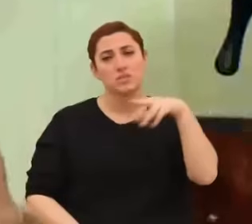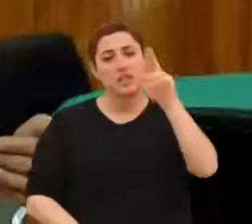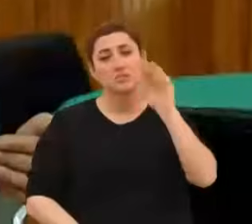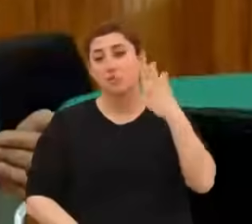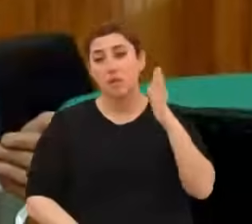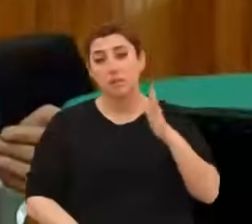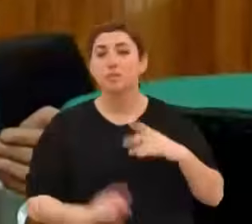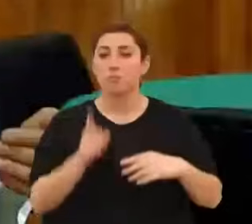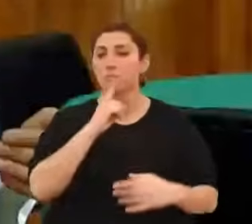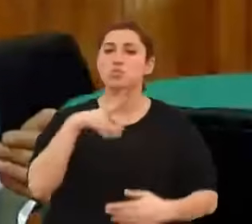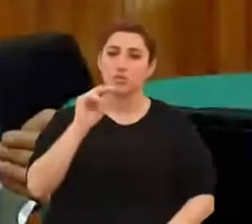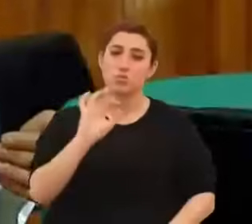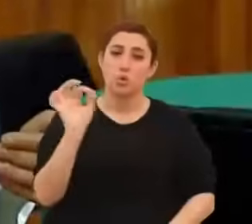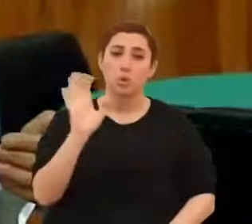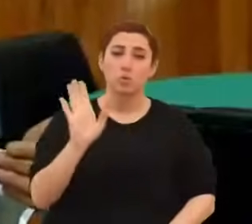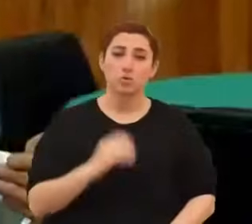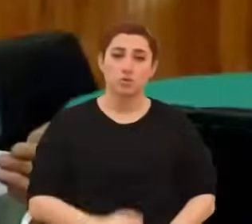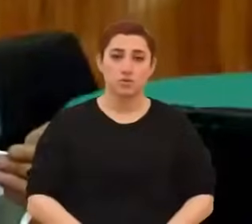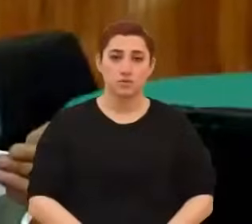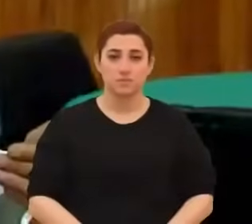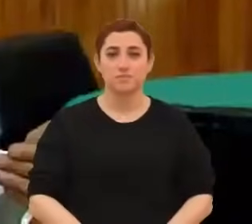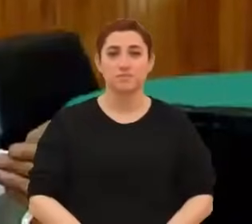de olabilir. Tamam, 170 olur.